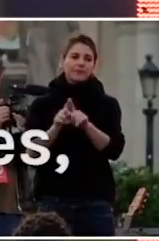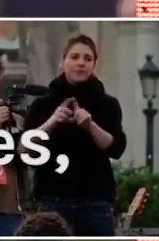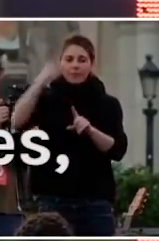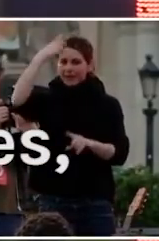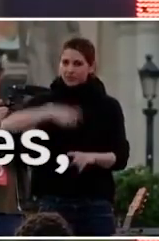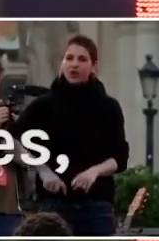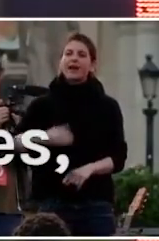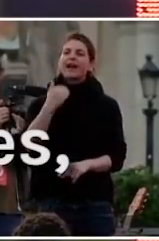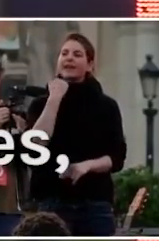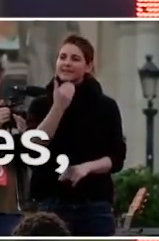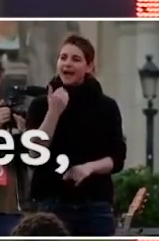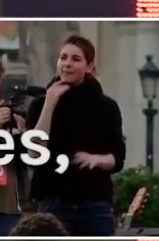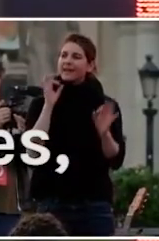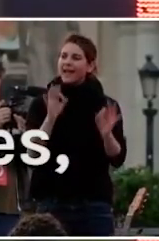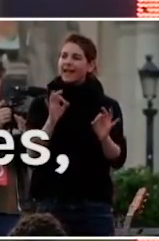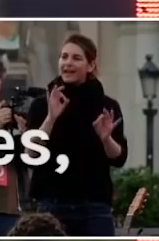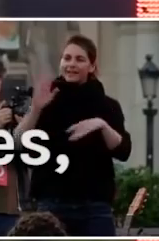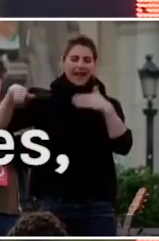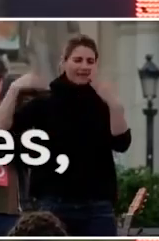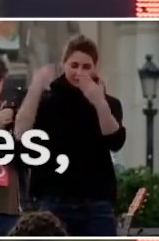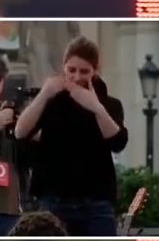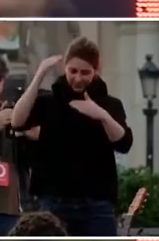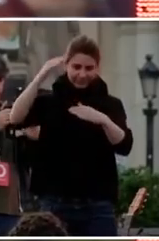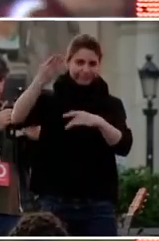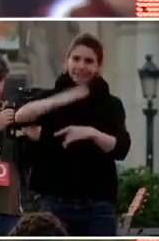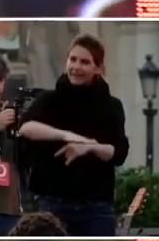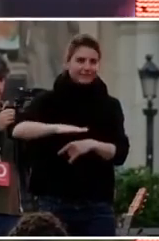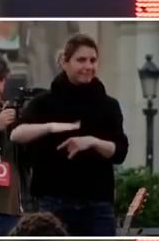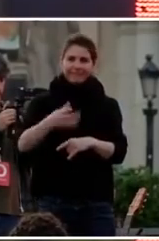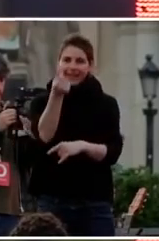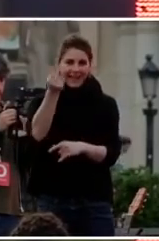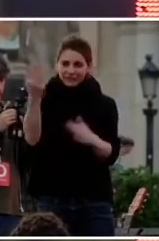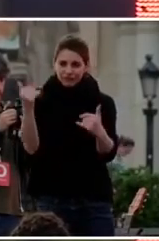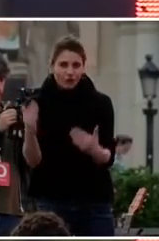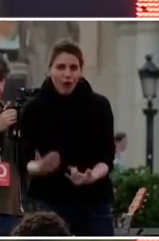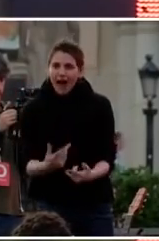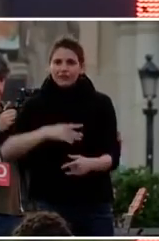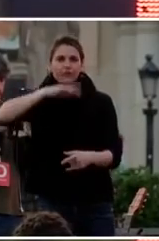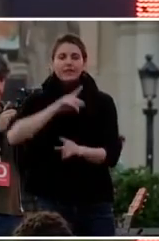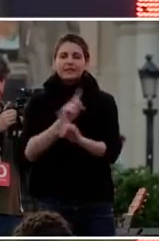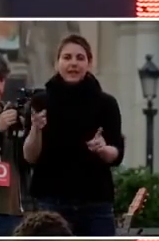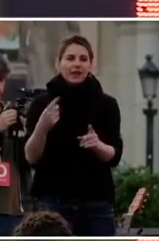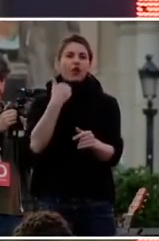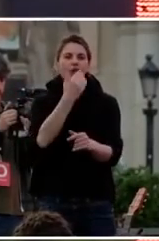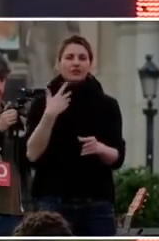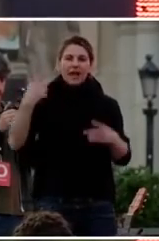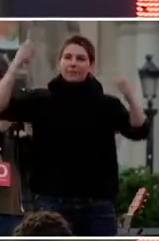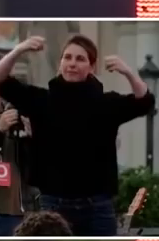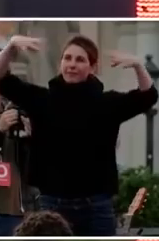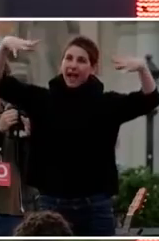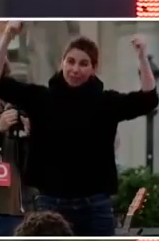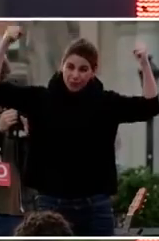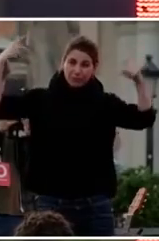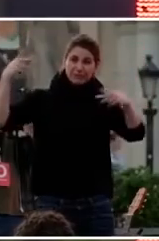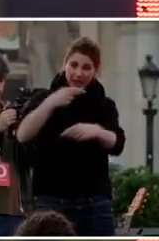que sap el que és no arribar a final de mes, com a persona que sap el que és enfrontar-se a un tall de llum, com a persona